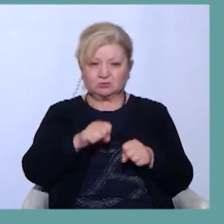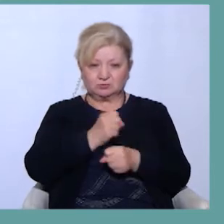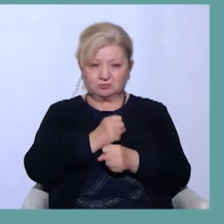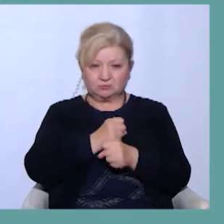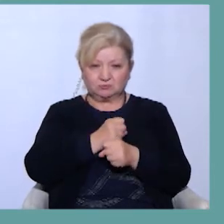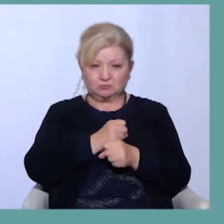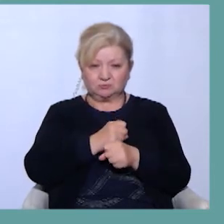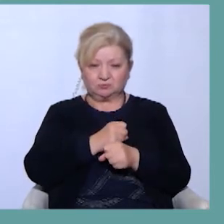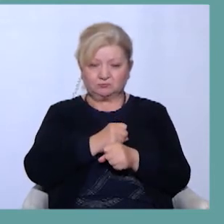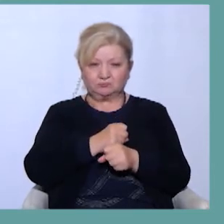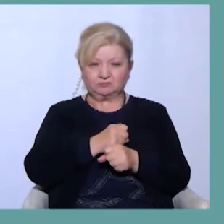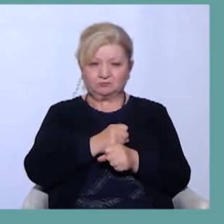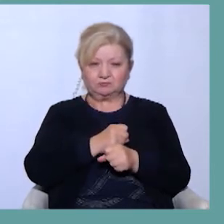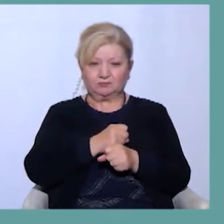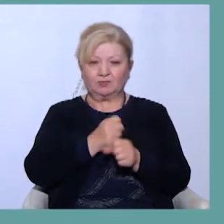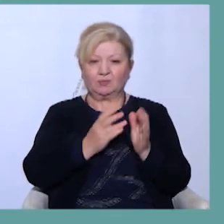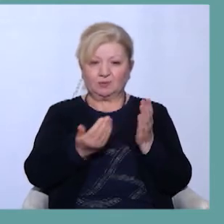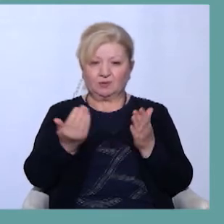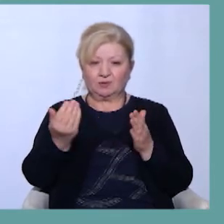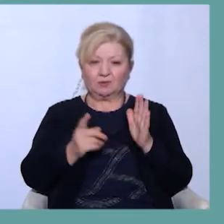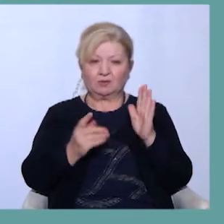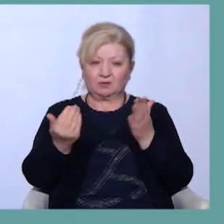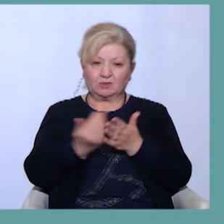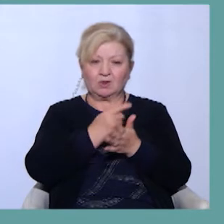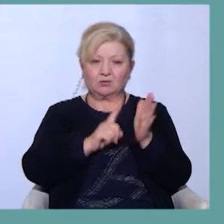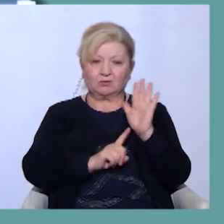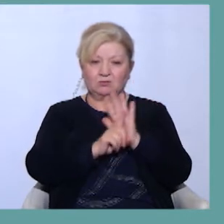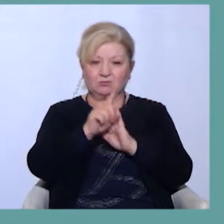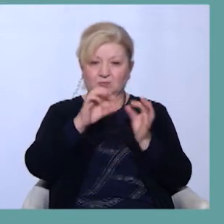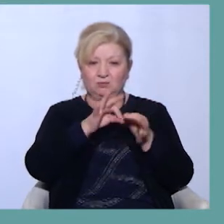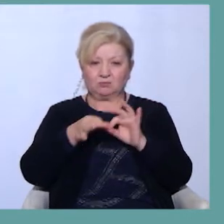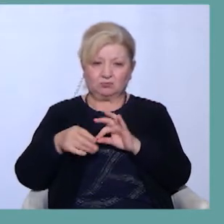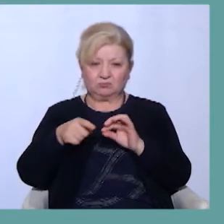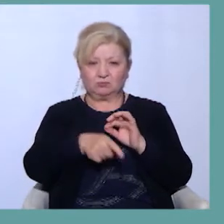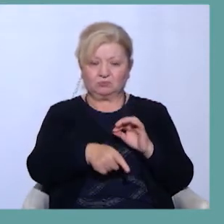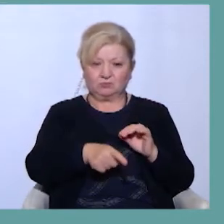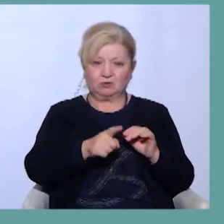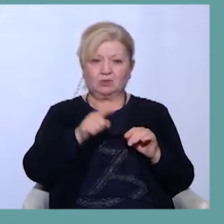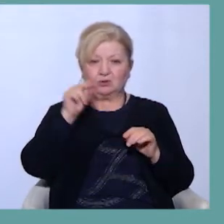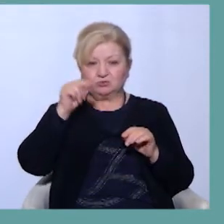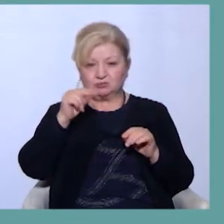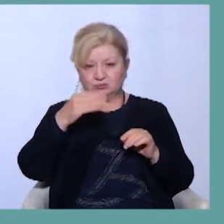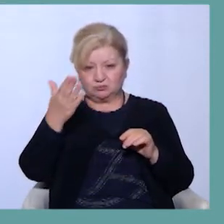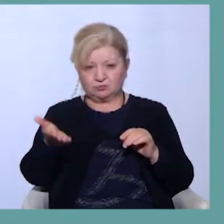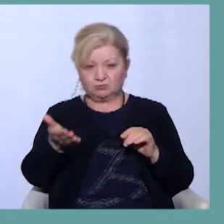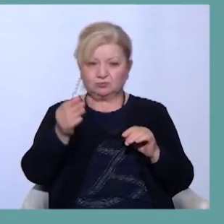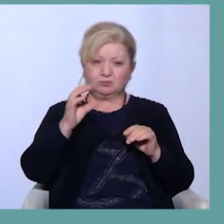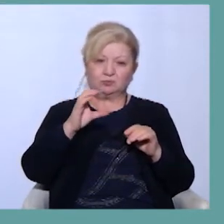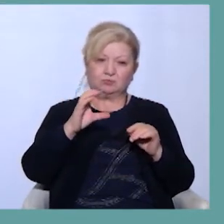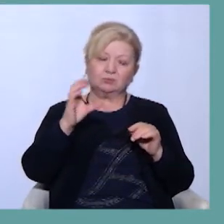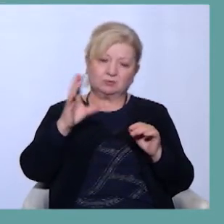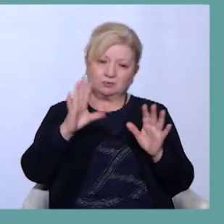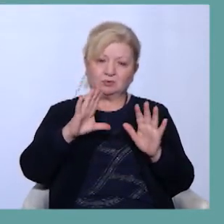რა გამოსავალი აქედან? მოდი ასე ვქნათ. თავიდან დავიწყოთ ეს პროცესი. აქაც იყოს ჩრდილოეთი